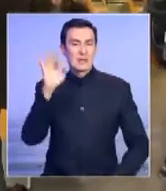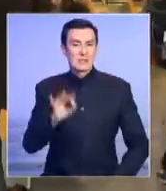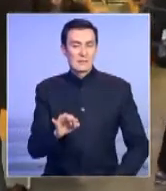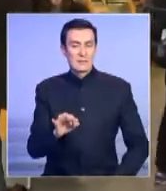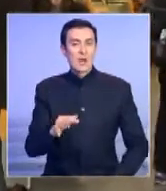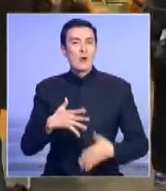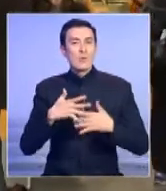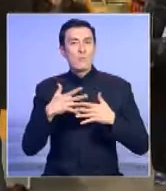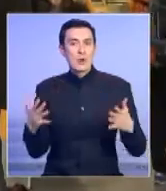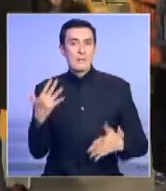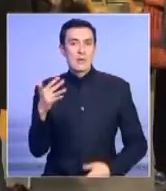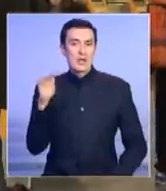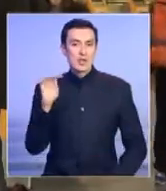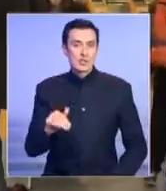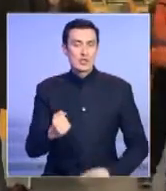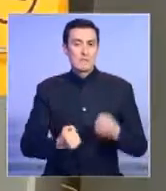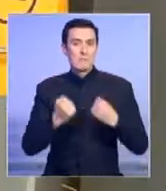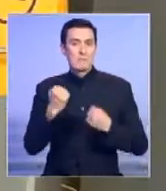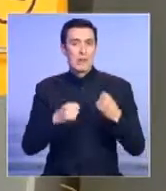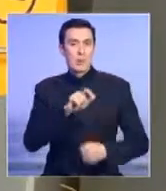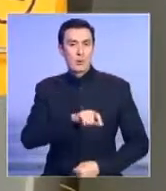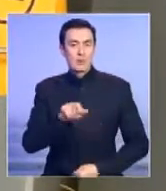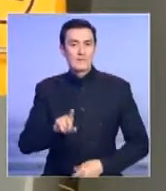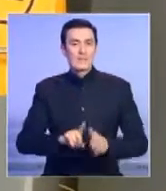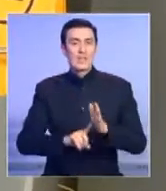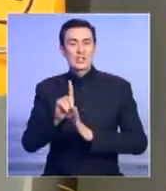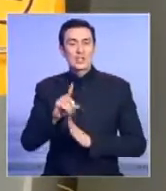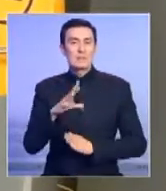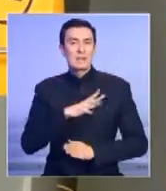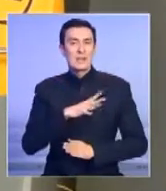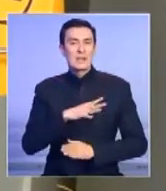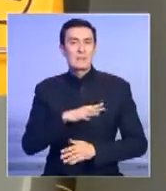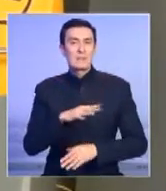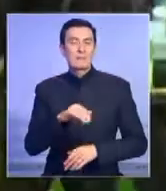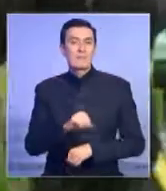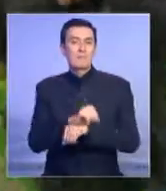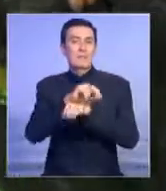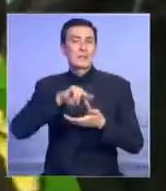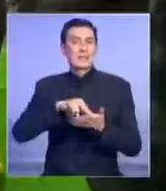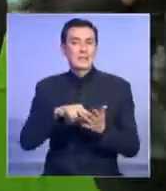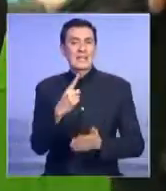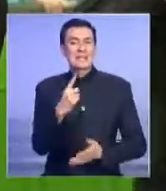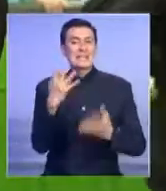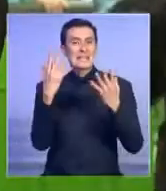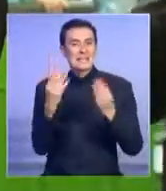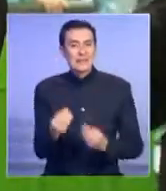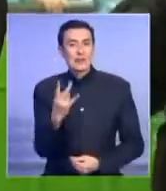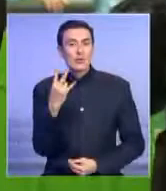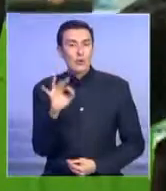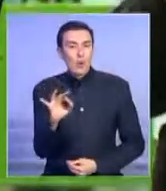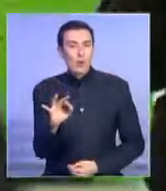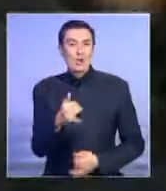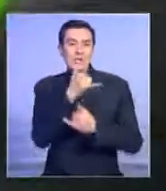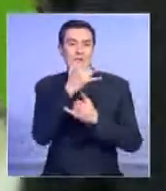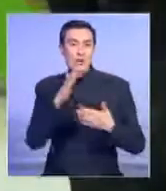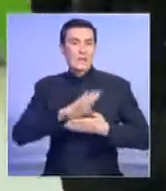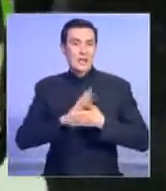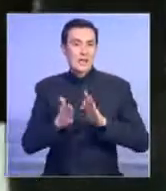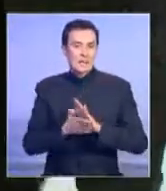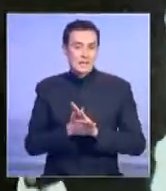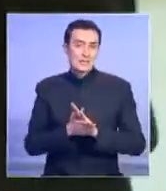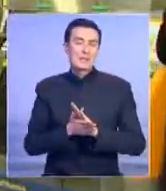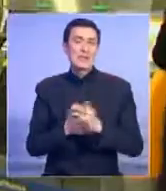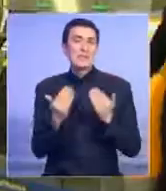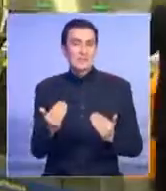более пяти тысяч пилотов напомню изначально пилоты собирались бастовать один день однако из за того что он стороны не достигли